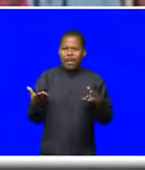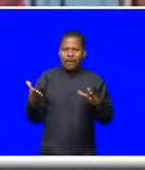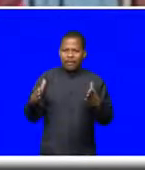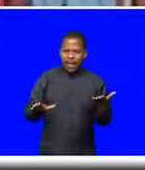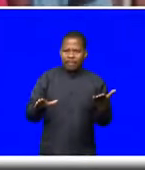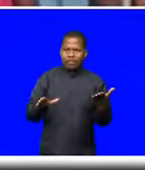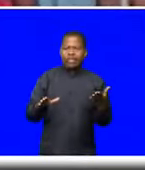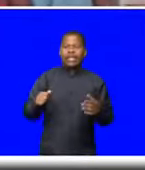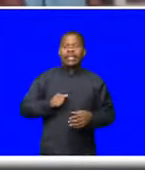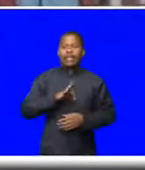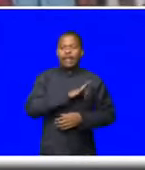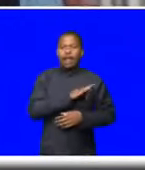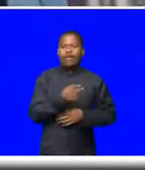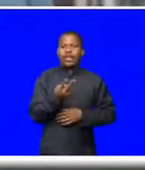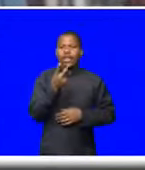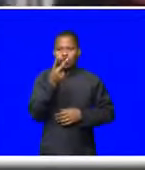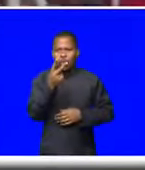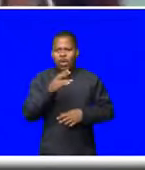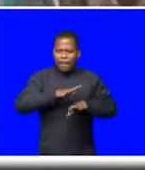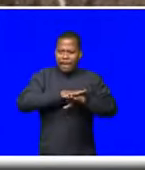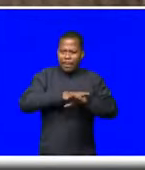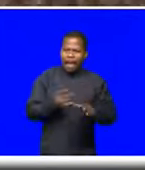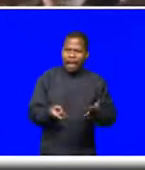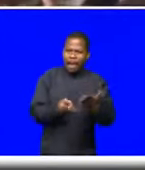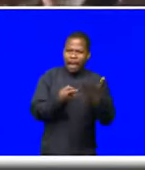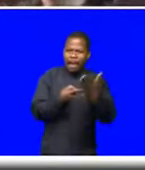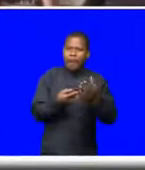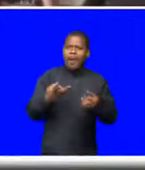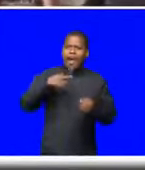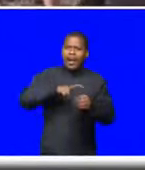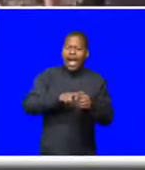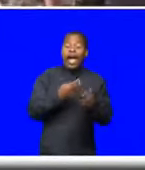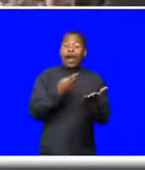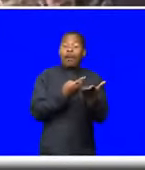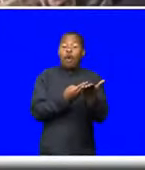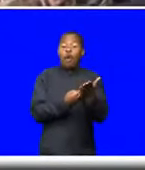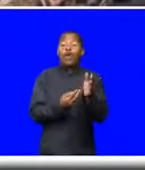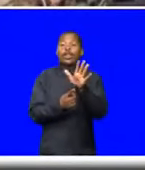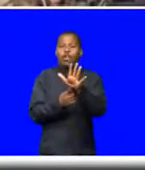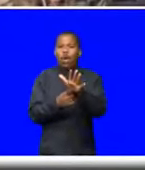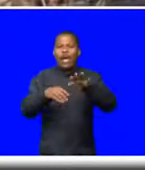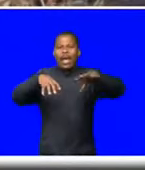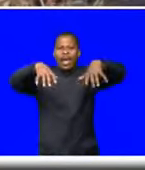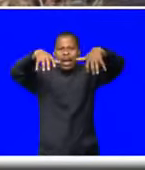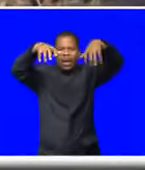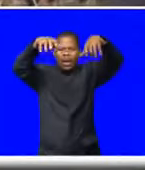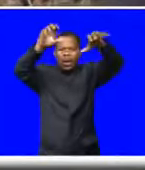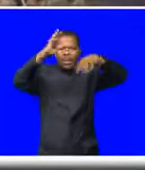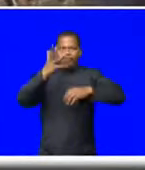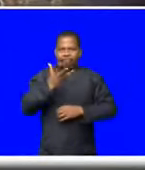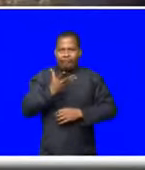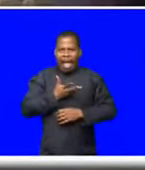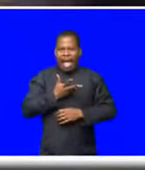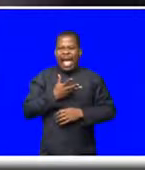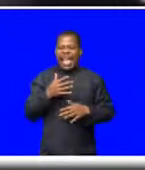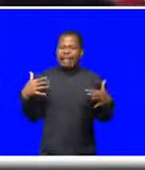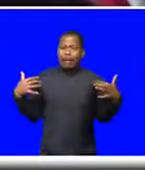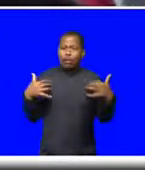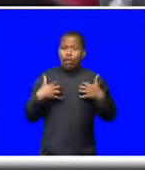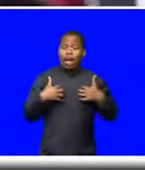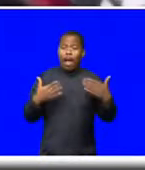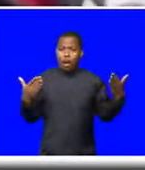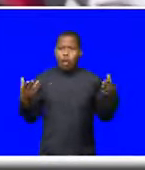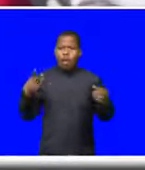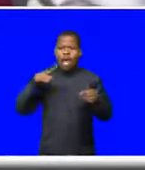ekhansi tisebenti letimbili tebelusito loluphutfumako. Kubikwa kutsi letimvula ehlasele lesifundza tibonakala tinemandla lamakhulu